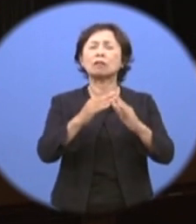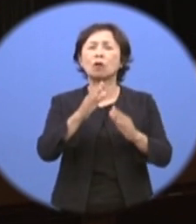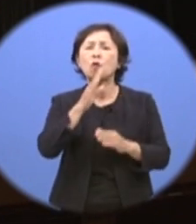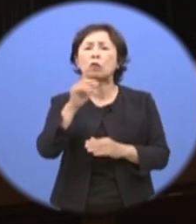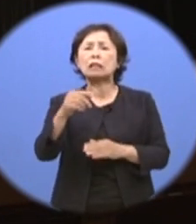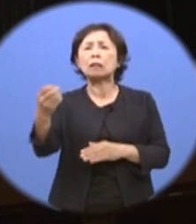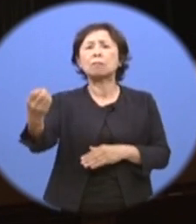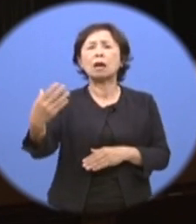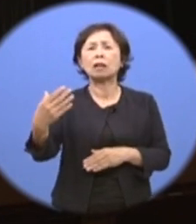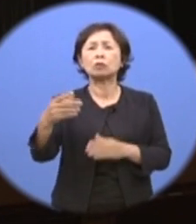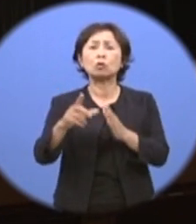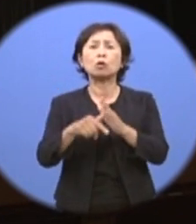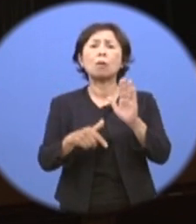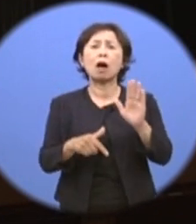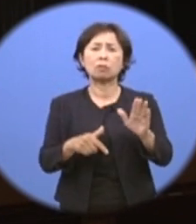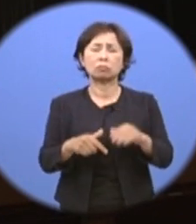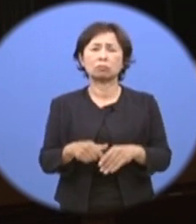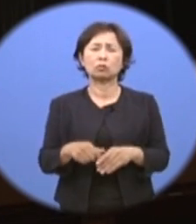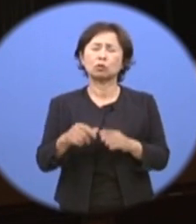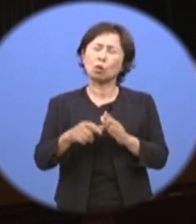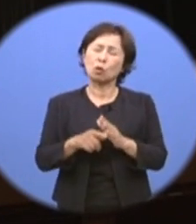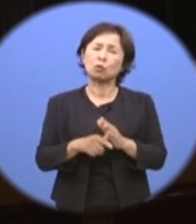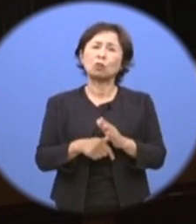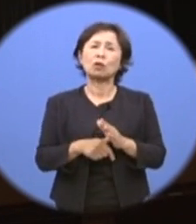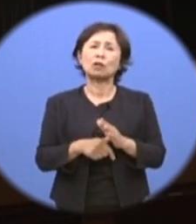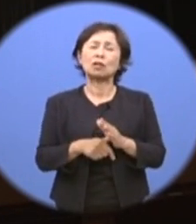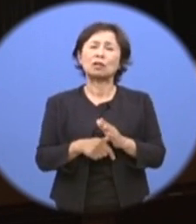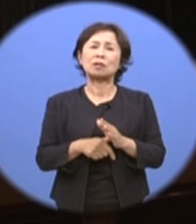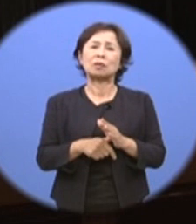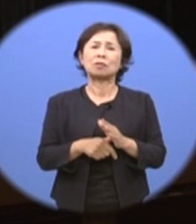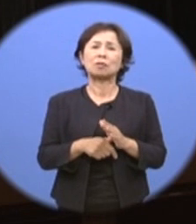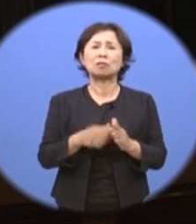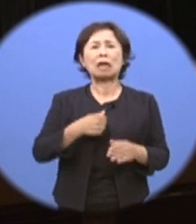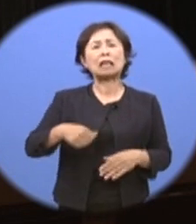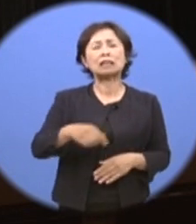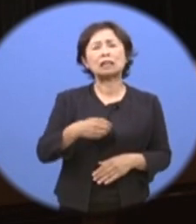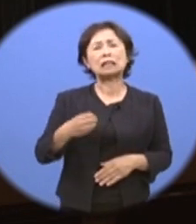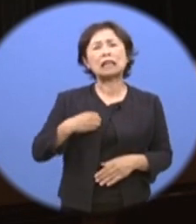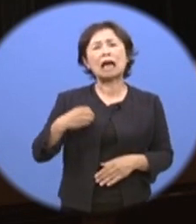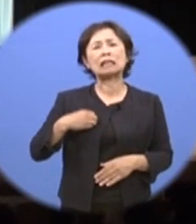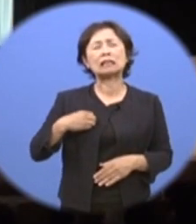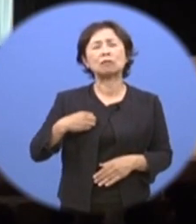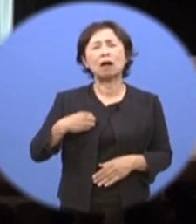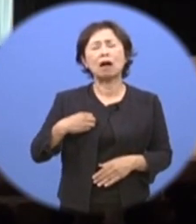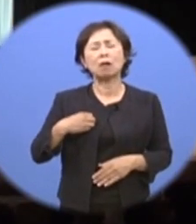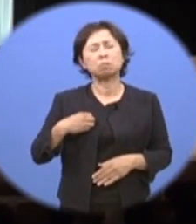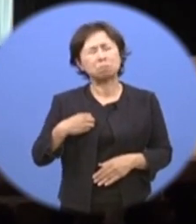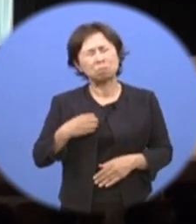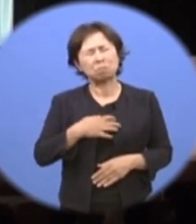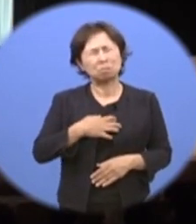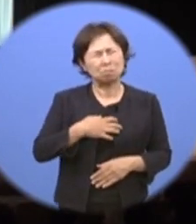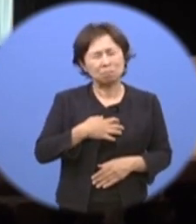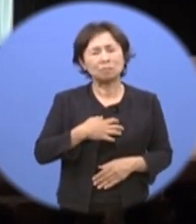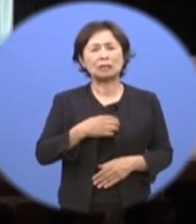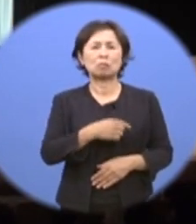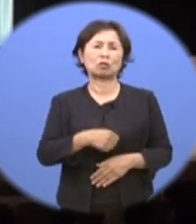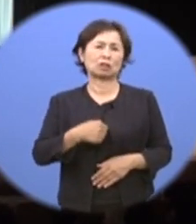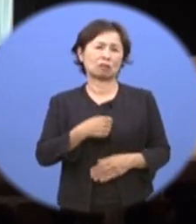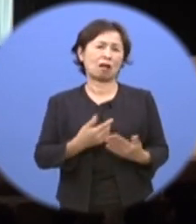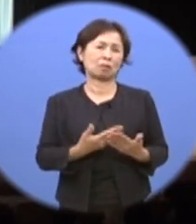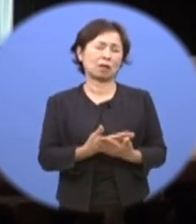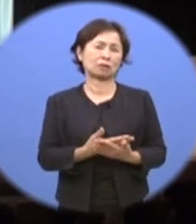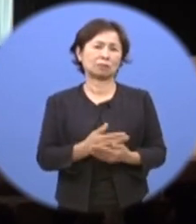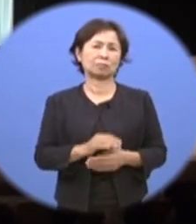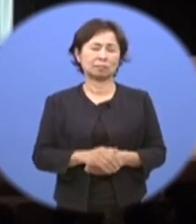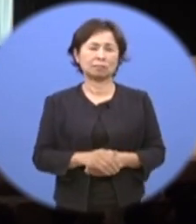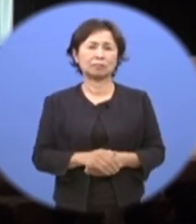お話を聞くことがあります。ただその話を聞くと我々救急隊員は切ない気持ちになることがあります。